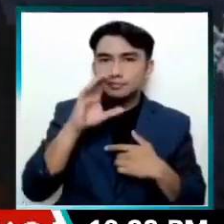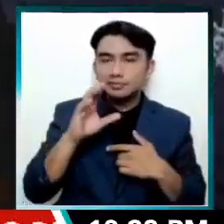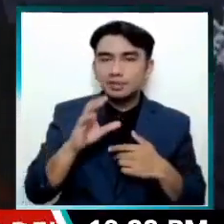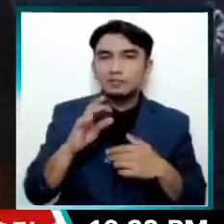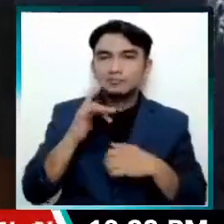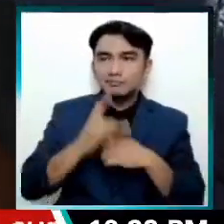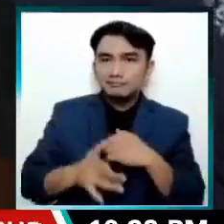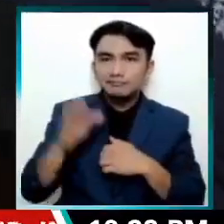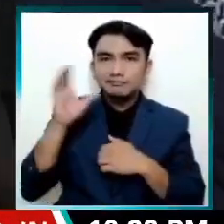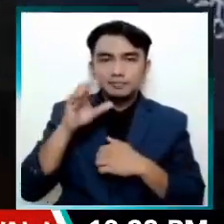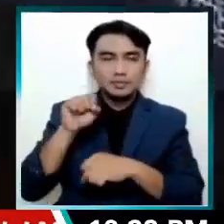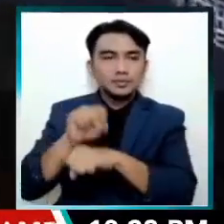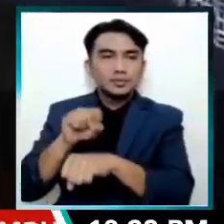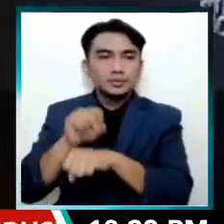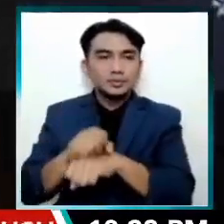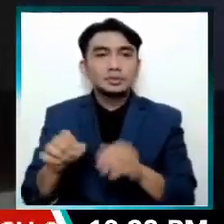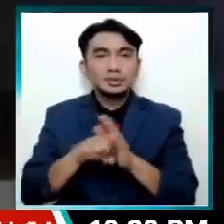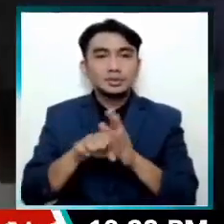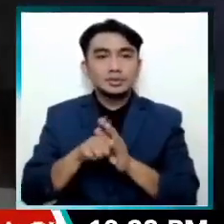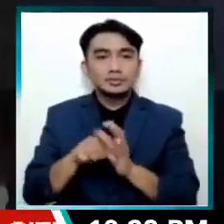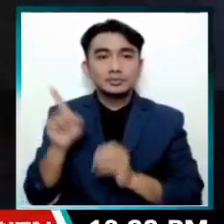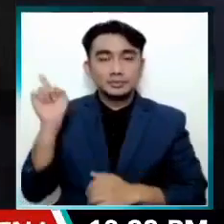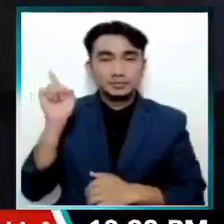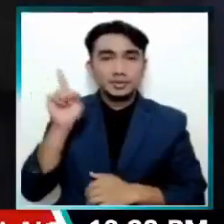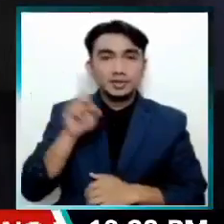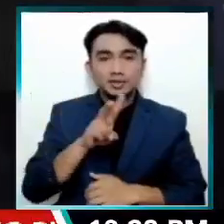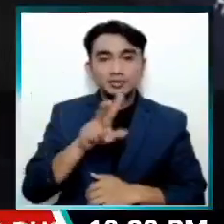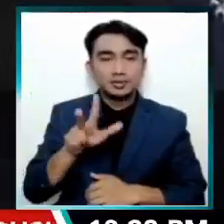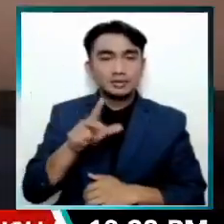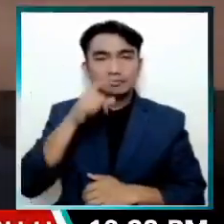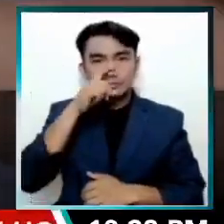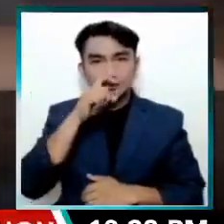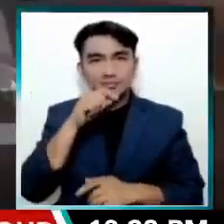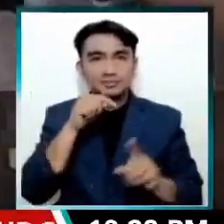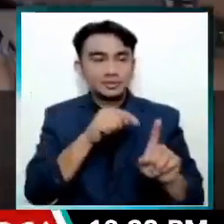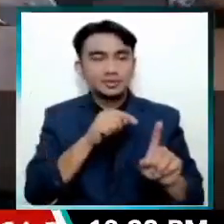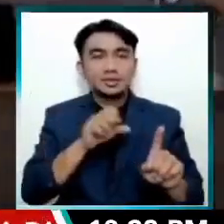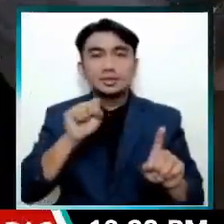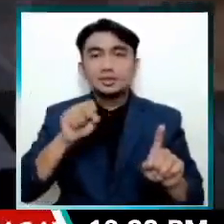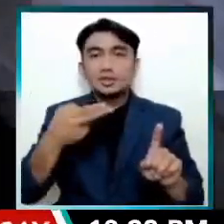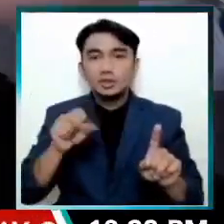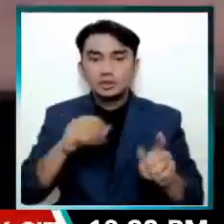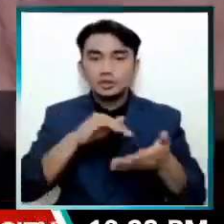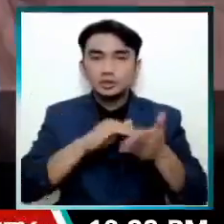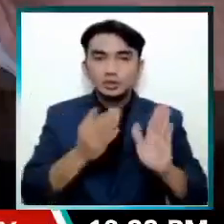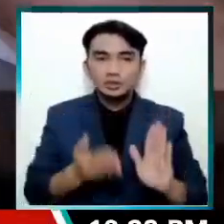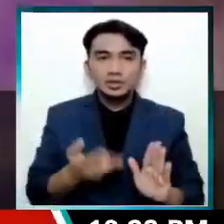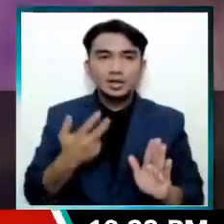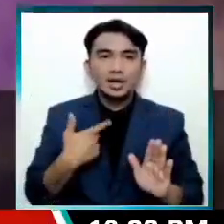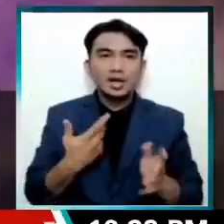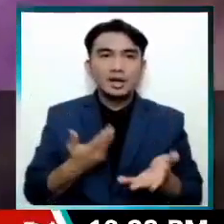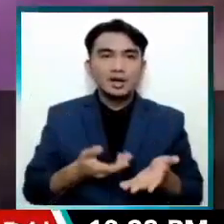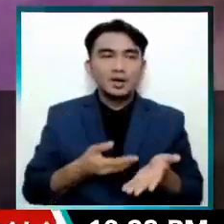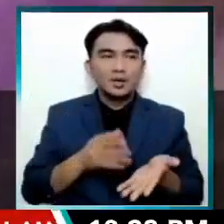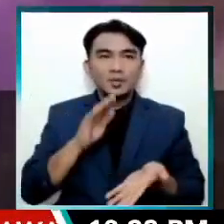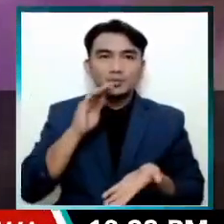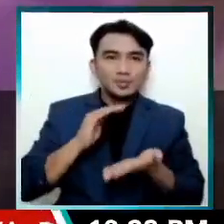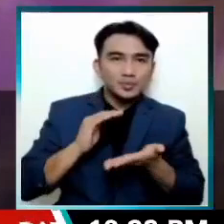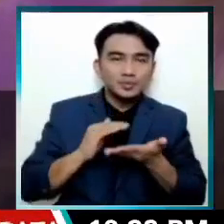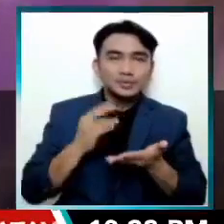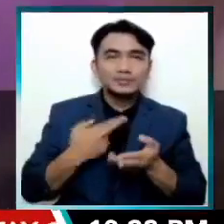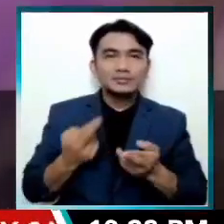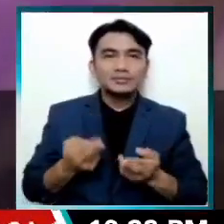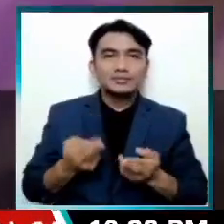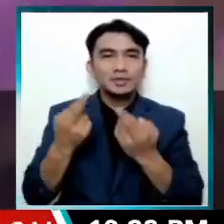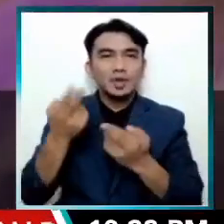Tulad ng 23 anyos sa si Mary Joyce Calisterio na senior high school na halos maubos ang dalang resume. Tumigil siya sa